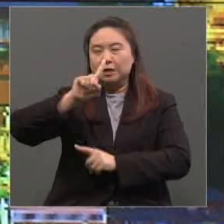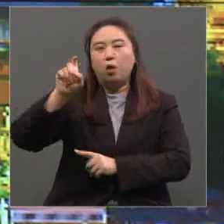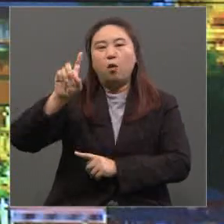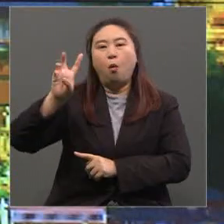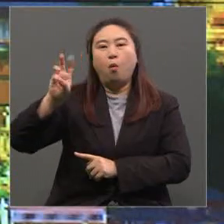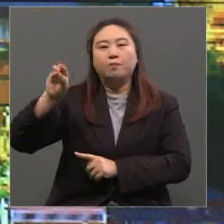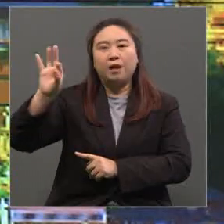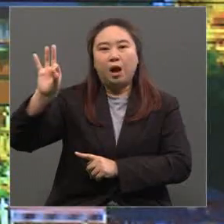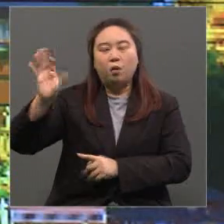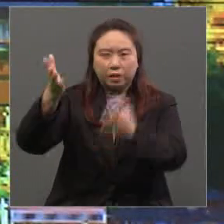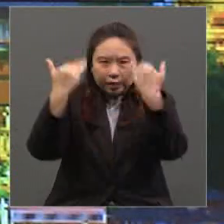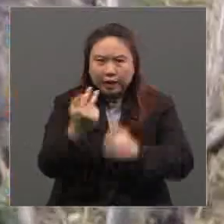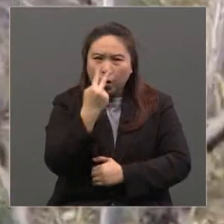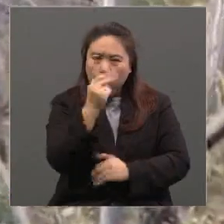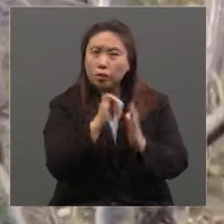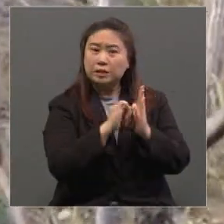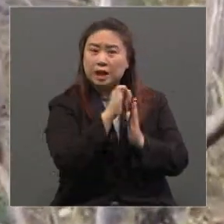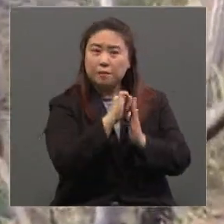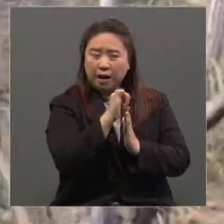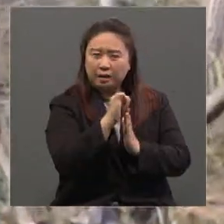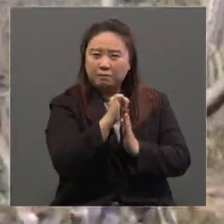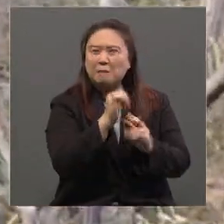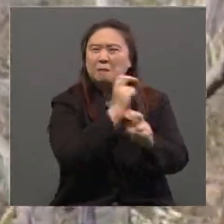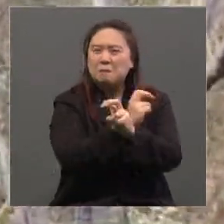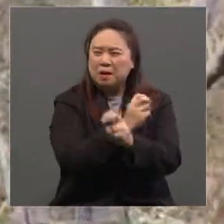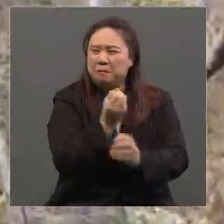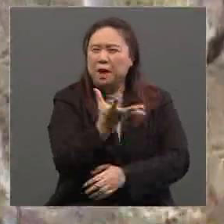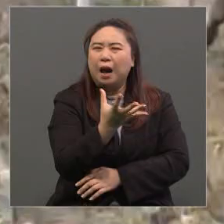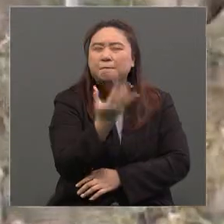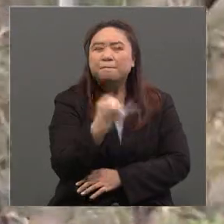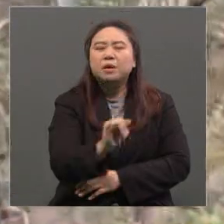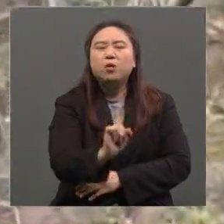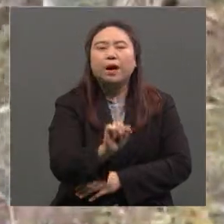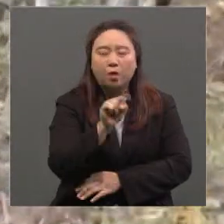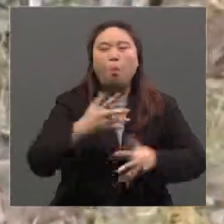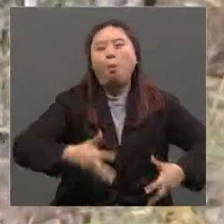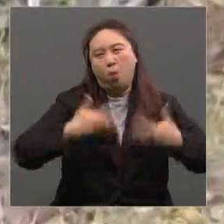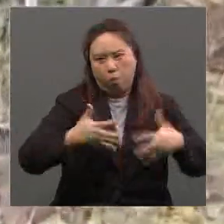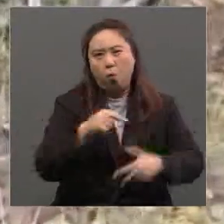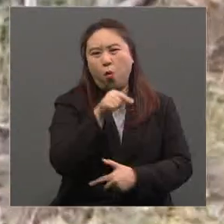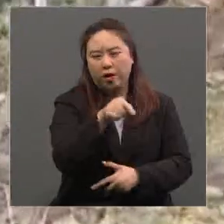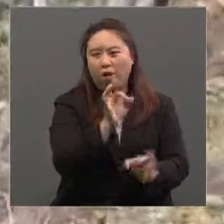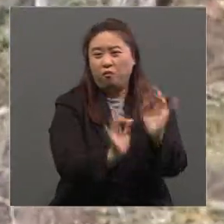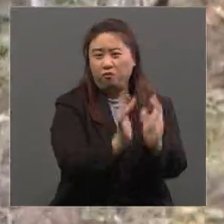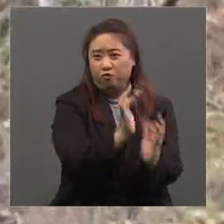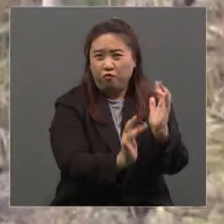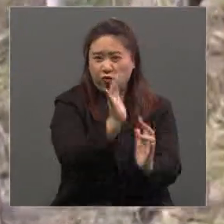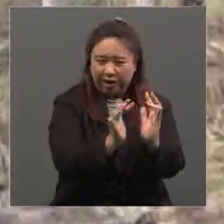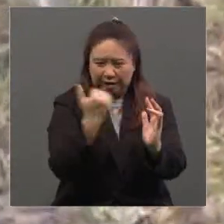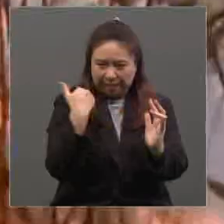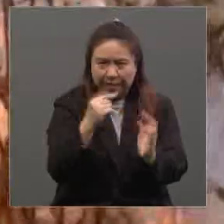ทีนี้เจาะมาดูที่เชียงใหม่มันจะไม่ค่าความเป็นพิษสูงได้ยังไงในเมื่อจุดความร้อนที่เกิดจากไฟป่าเนี่ยเจอมากถึง